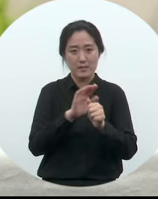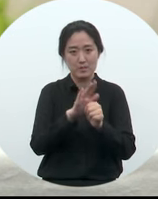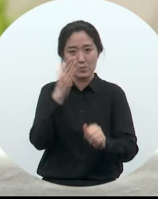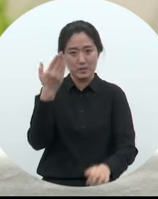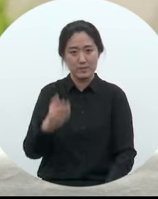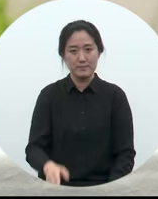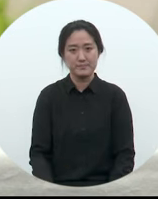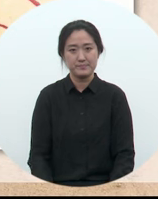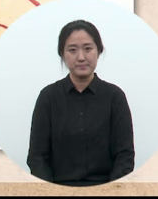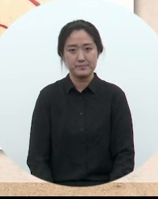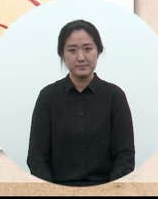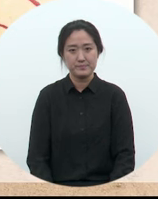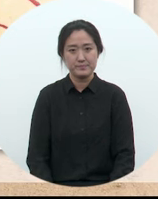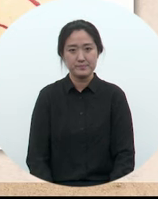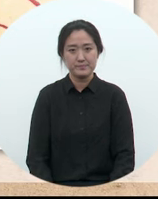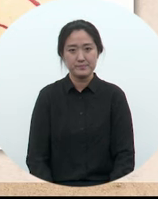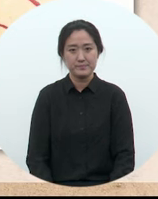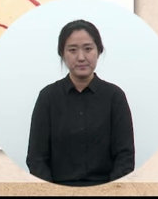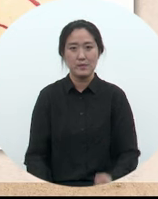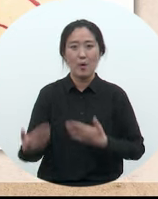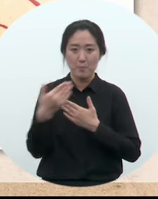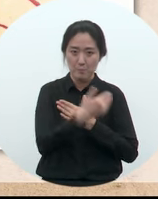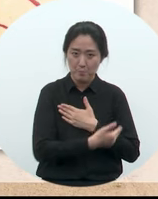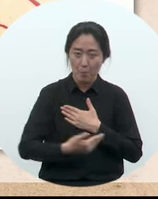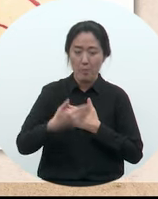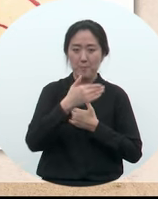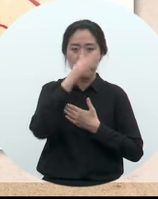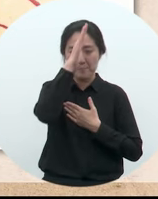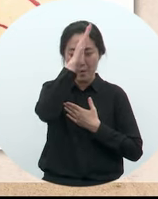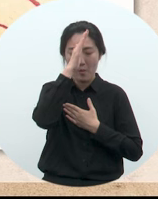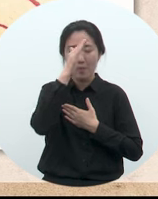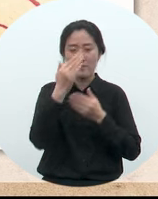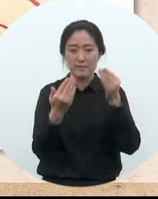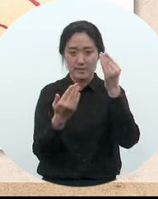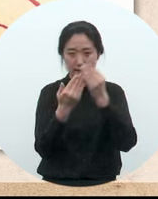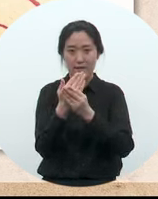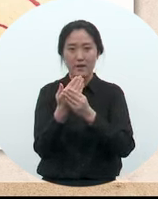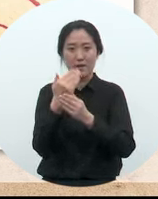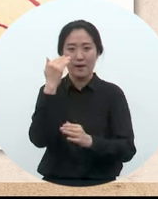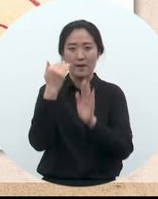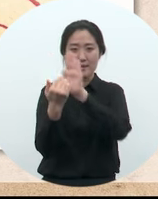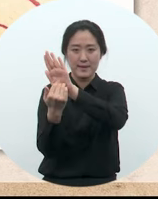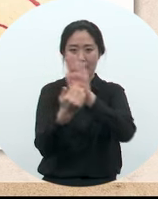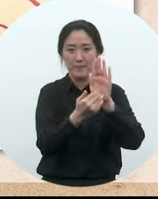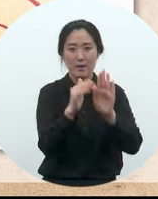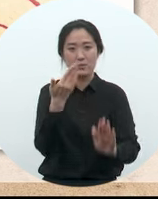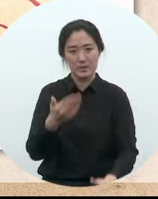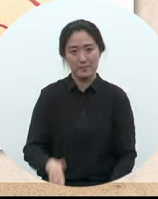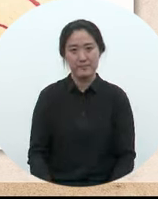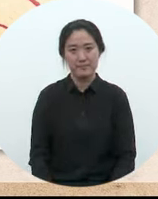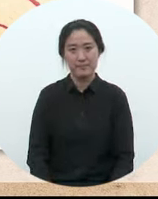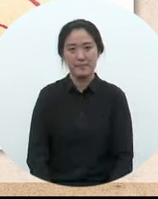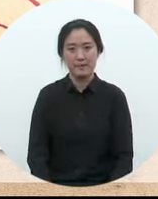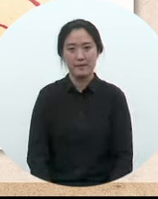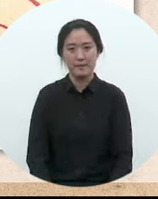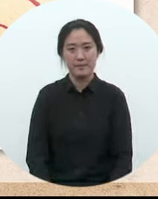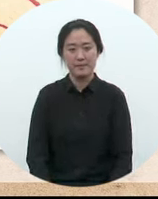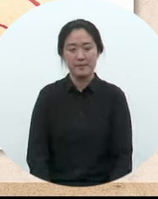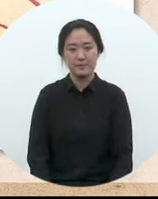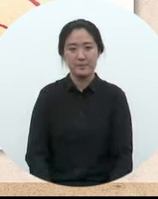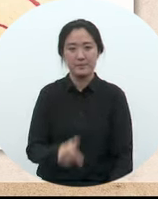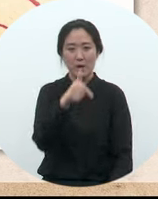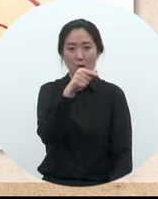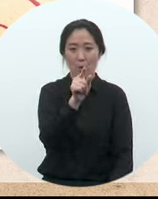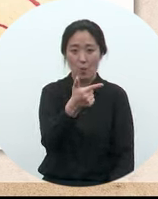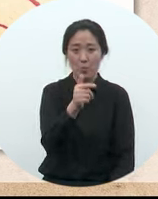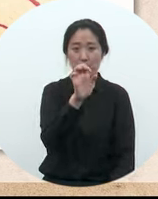활성화되기 때문에 그렇습니다. 그렇게 되면은 면역력이 증강이 되면서 잔병 치레를 훨씬 덜할